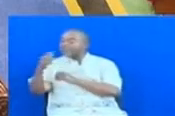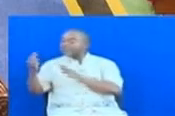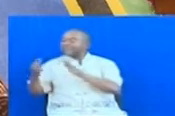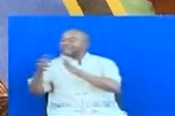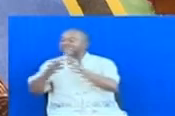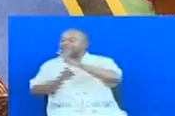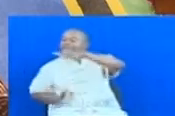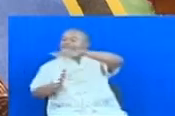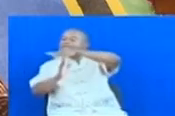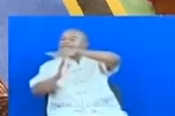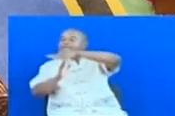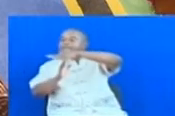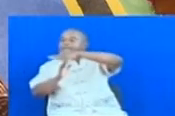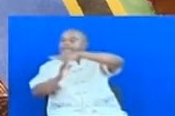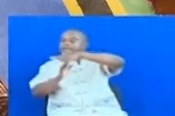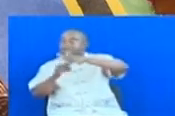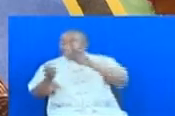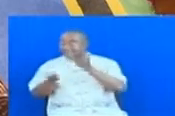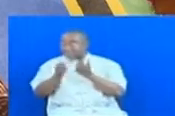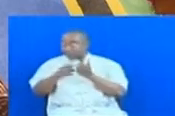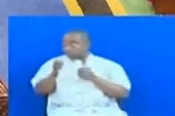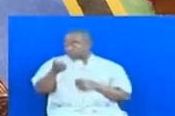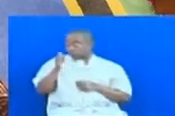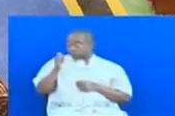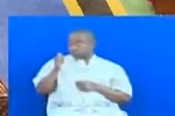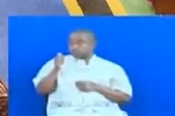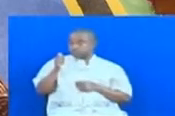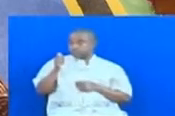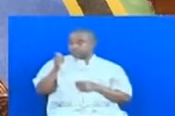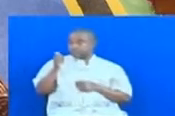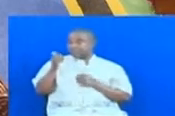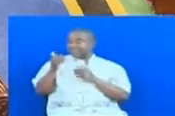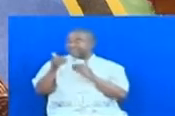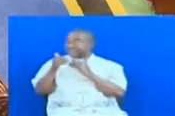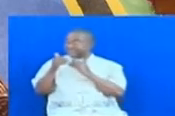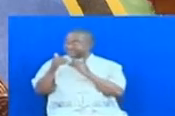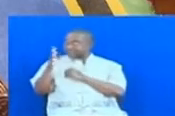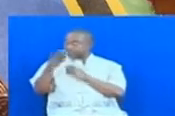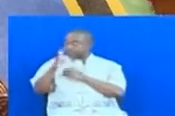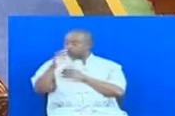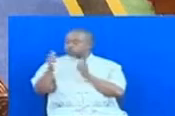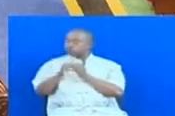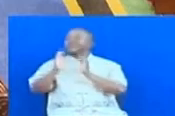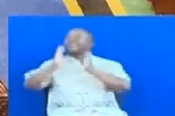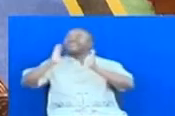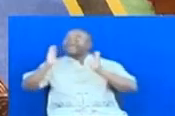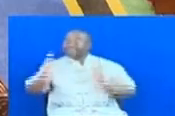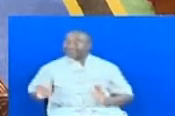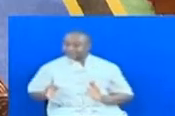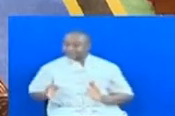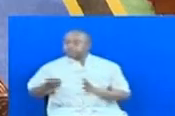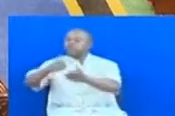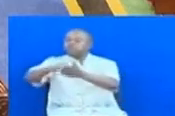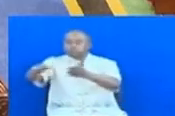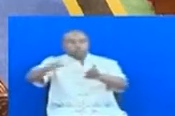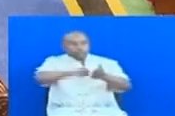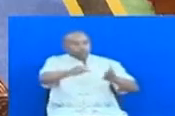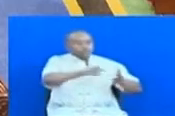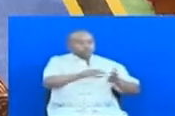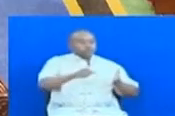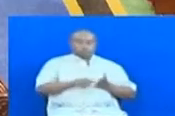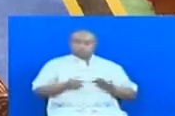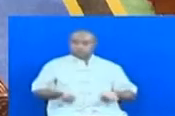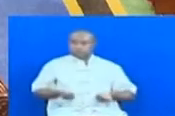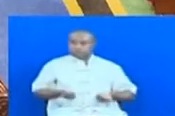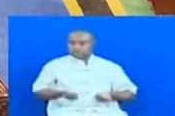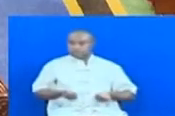niwaambie mpaka takwimu ya hapa juzi hapa, zaidi ya shilingi bilioni 10 tayari zimeshalipwa katika maeneo mbalimbali. Na ndio